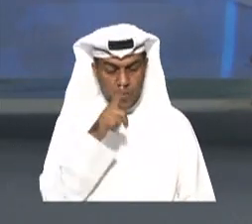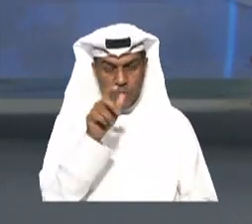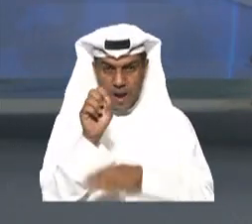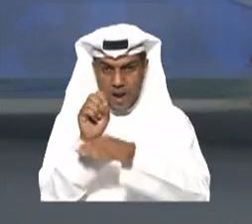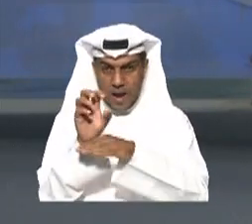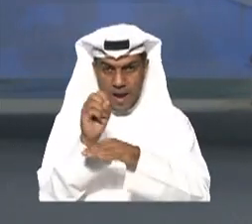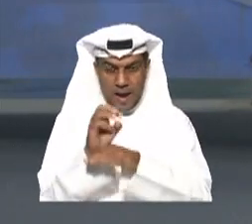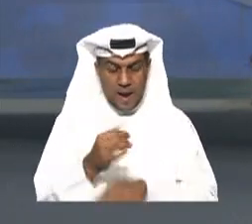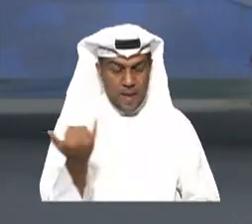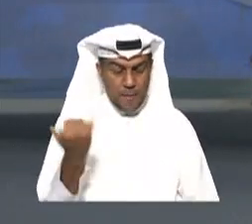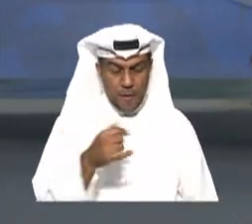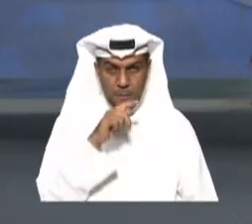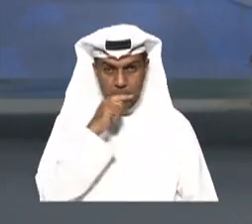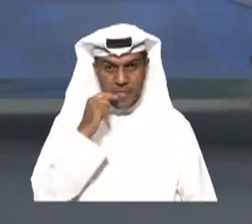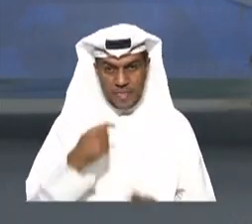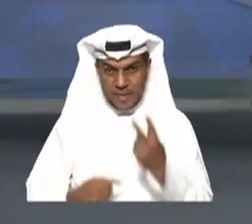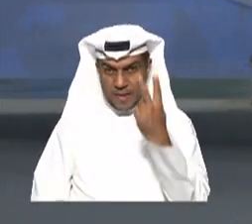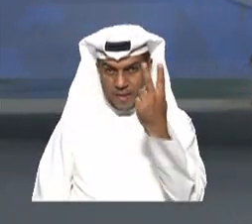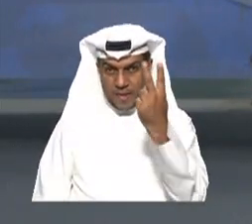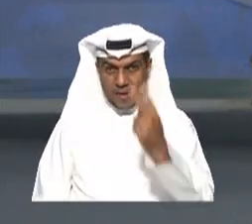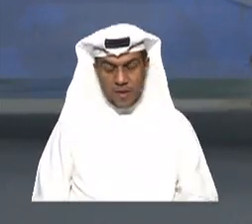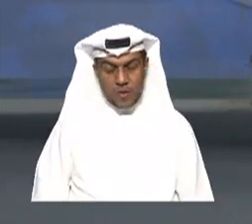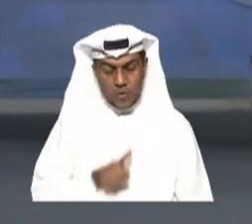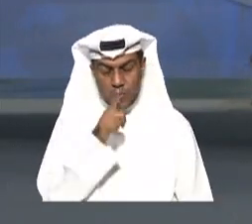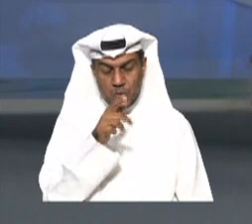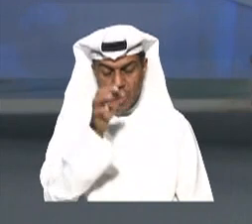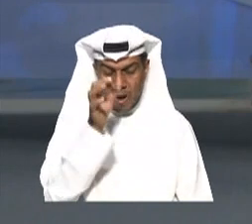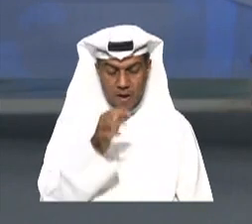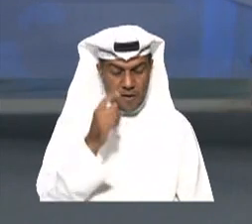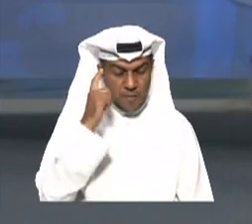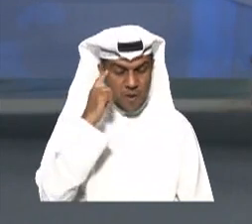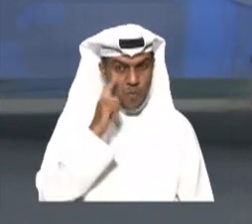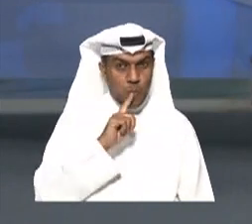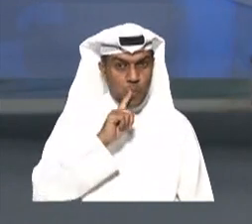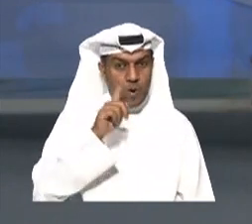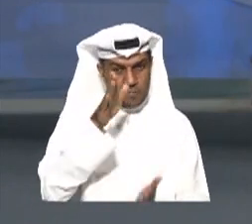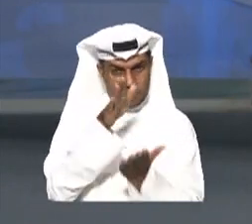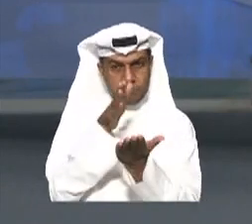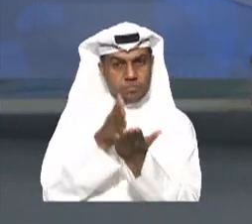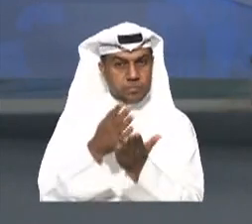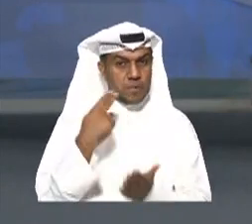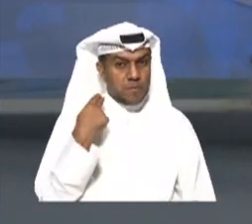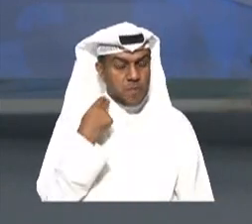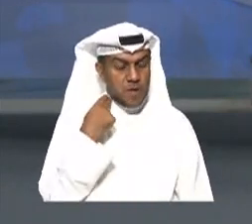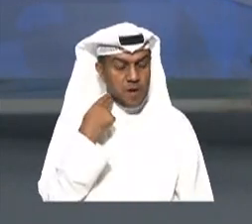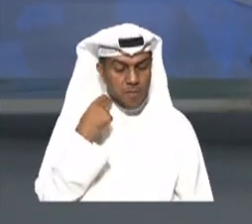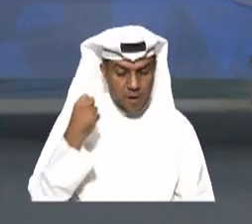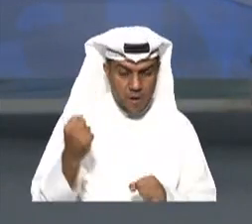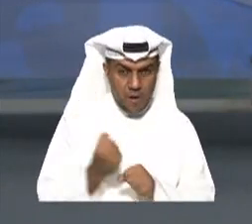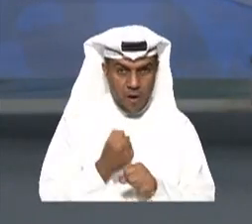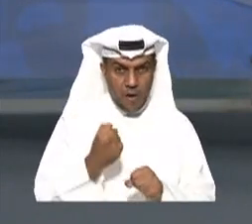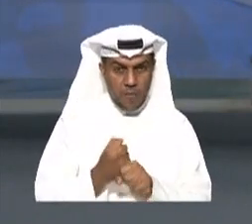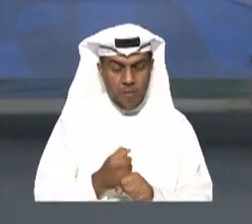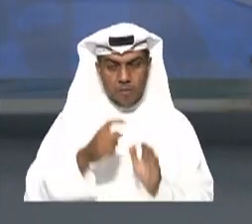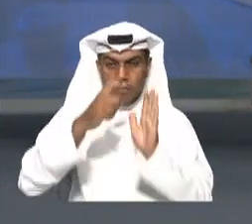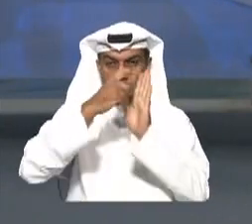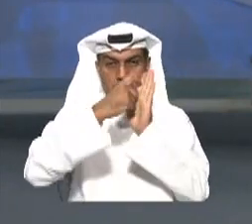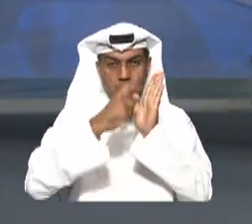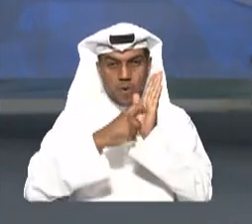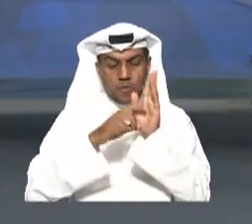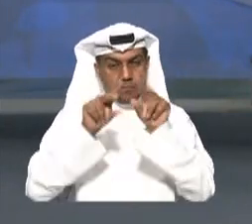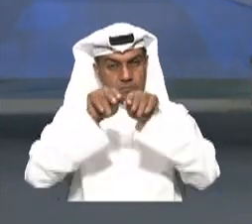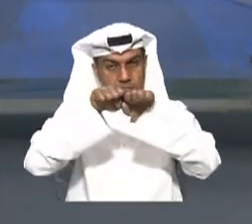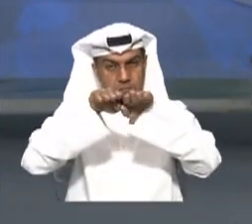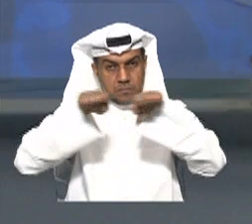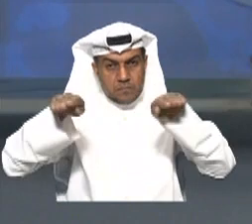في قسمهما وتطبيق القانون على الجميع والانخراط في العمل الأمني لاكتساب المهارات والخبرات على نحو